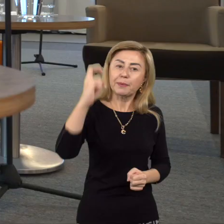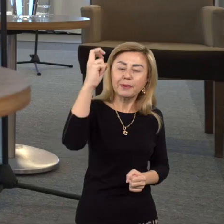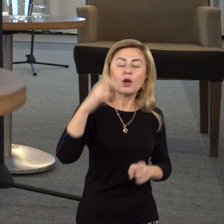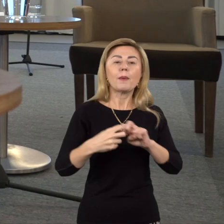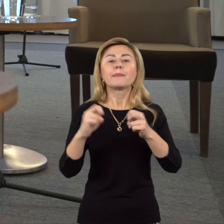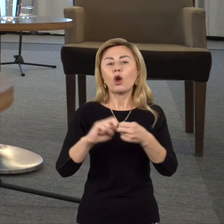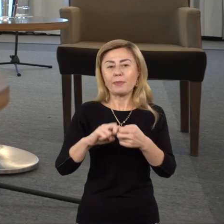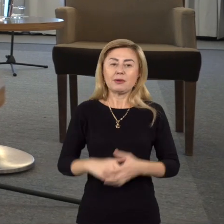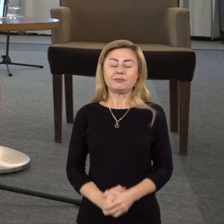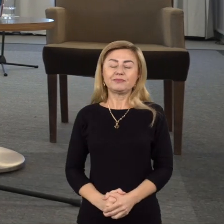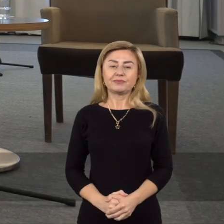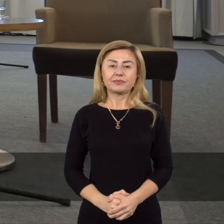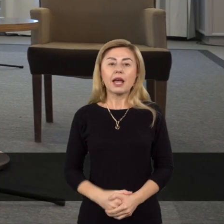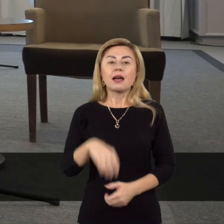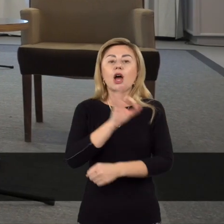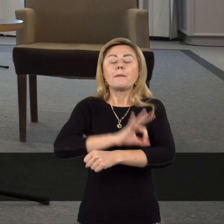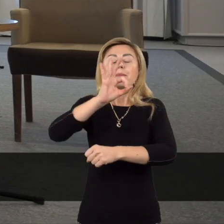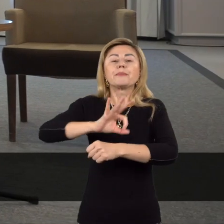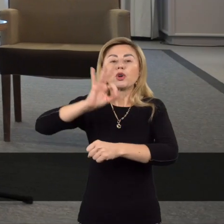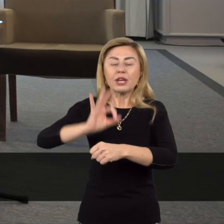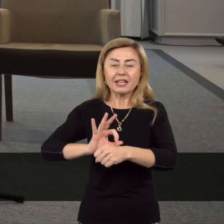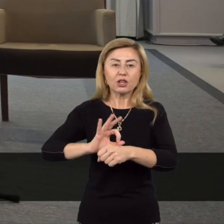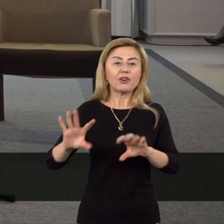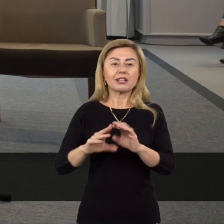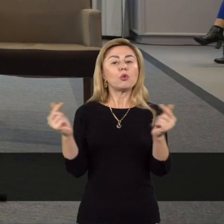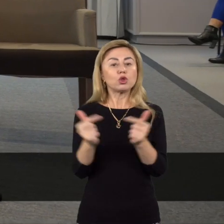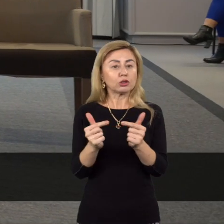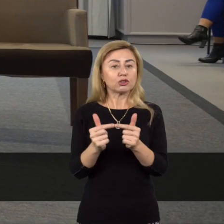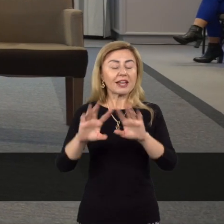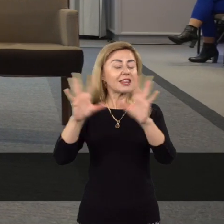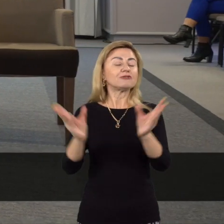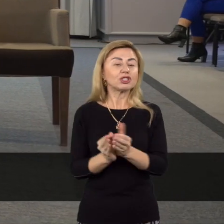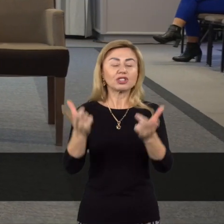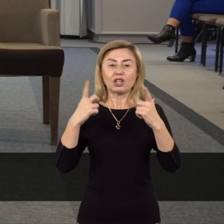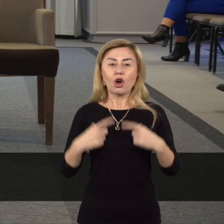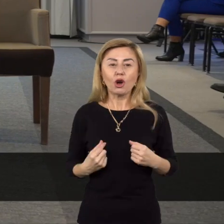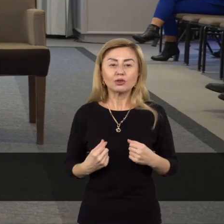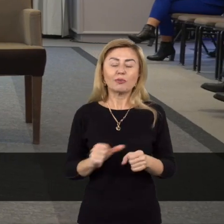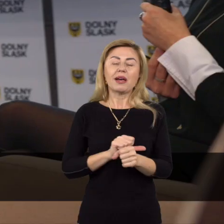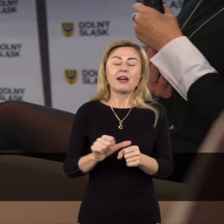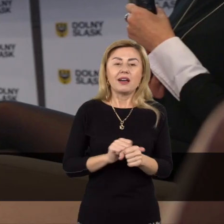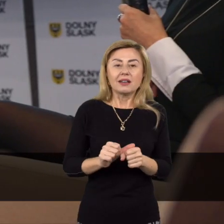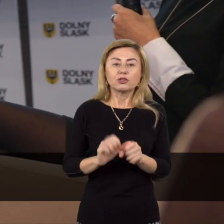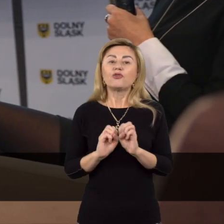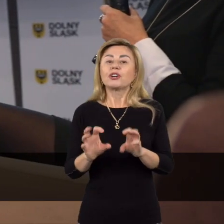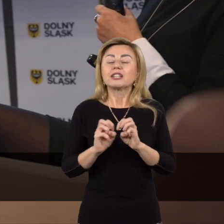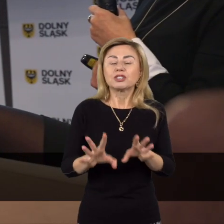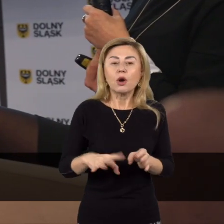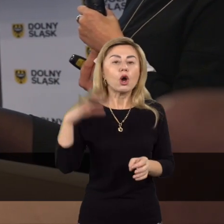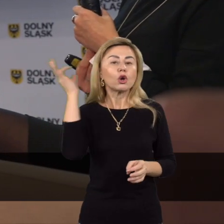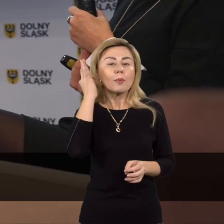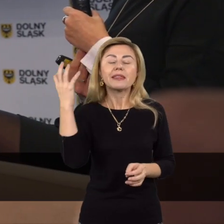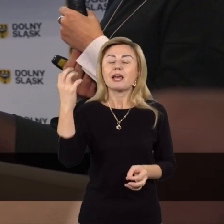wjechać. O projektowaniu uniwersalnym w kontekście dostępności architektonicznej mówiła Daria